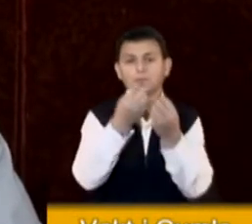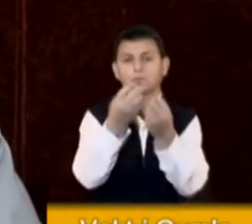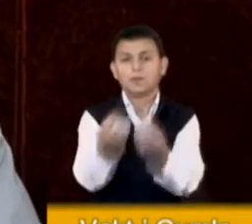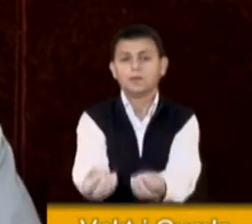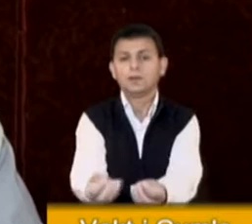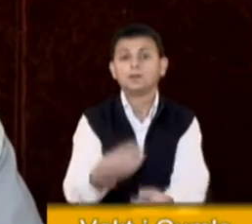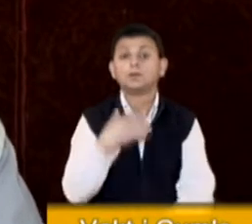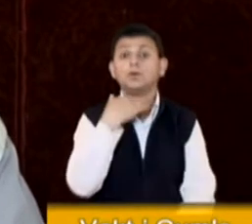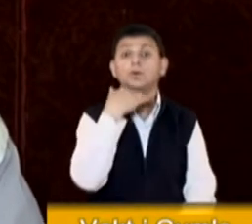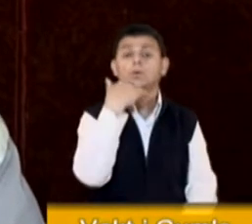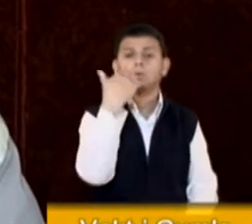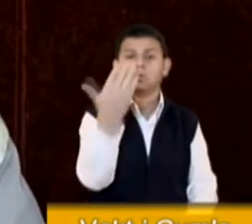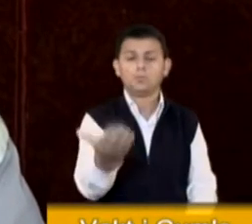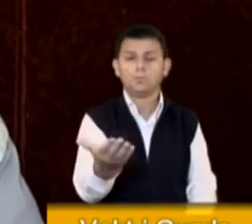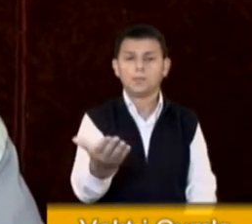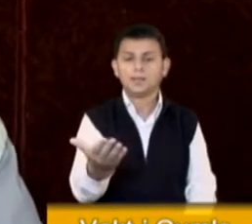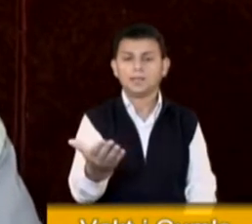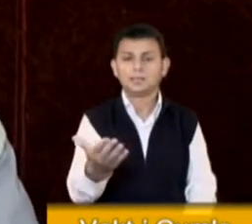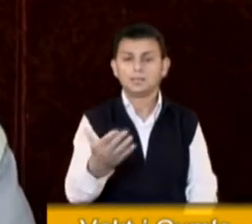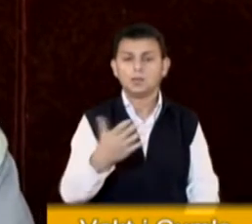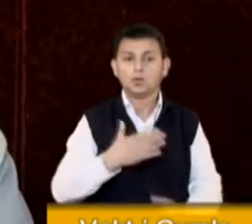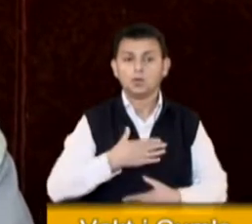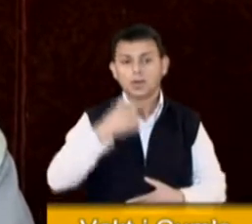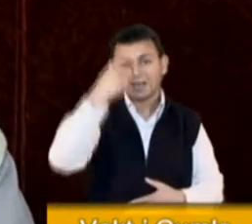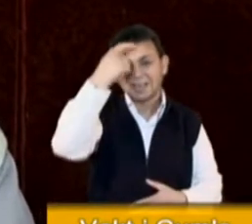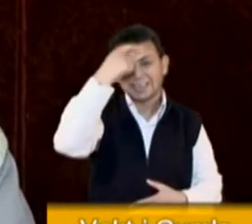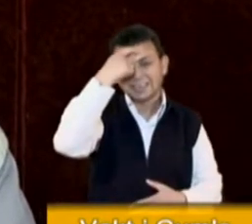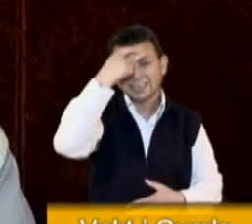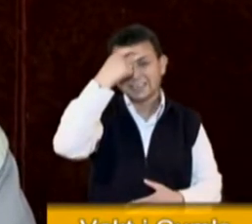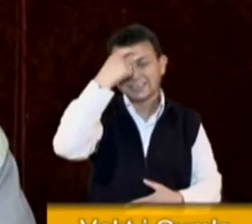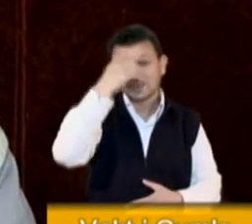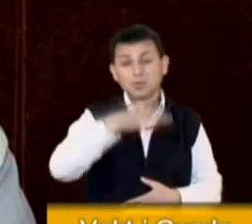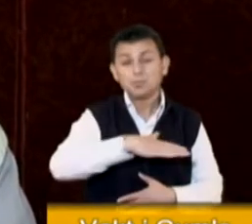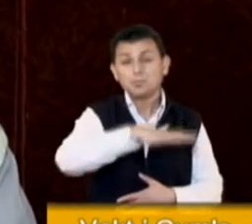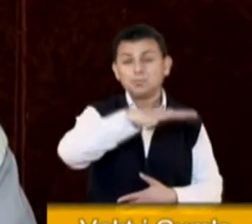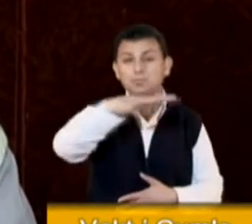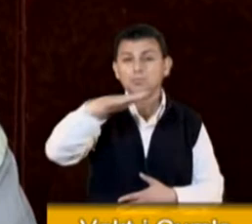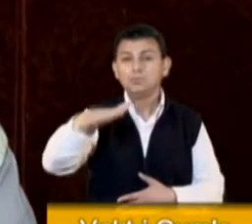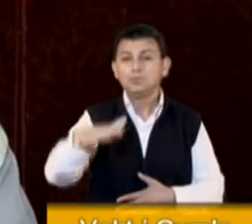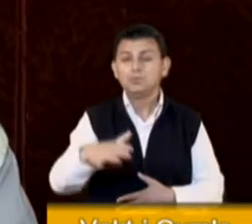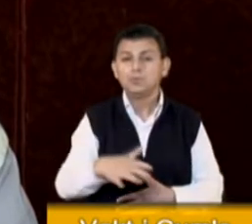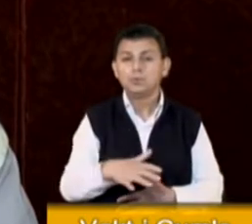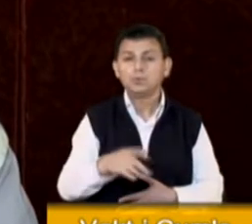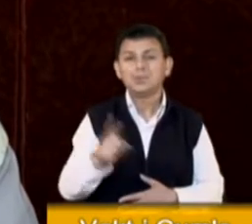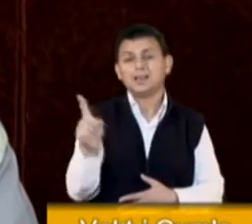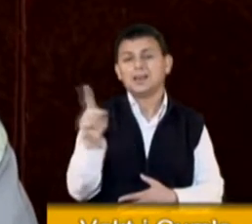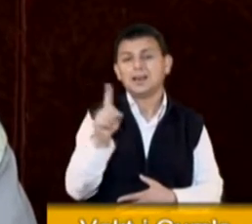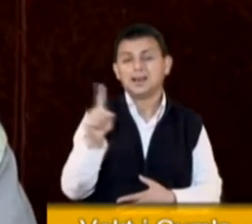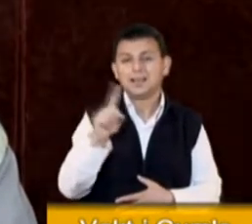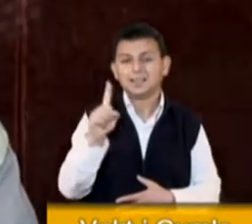hiçbir sızıntısı, hiçbir ağrısı, hiçbir sıkıntısı kalmasın ya Rabbi diye Efendimiz Aleyhisselatü